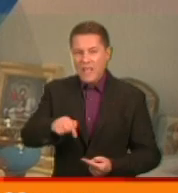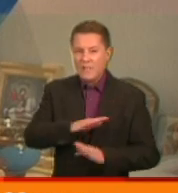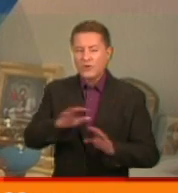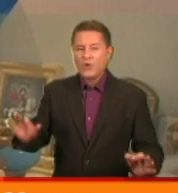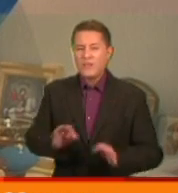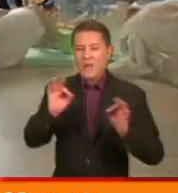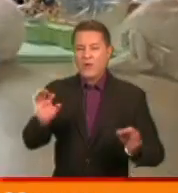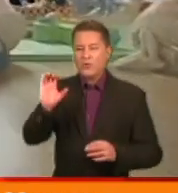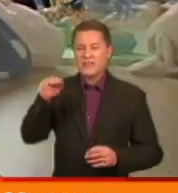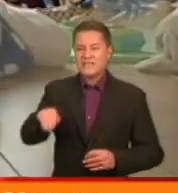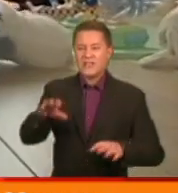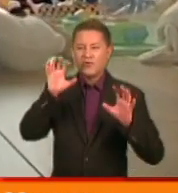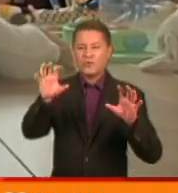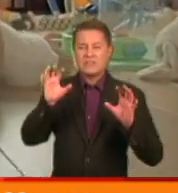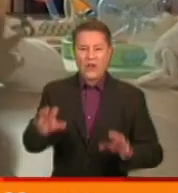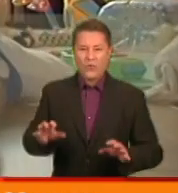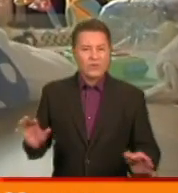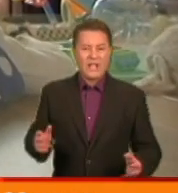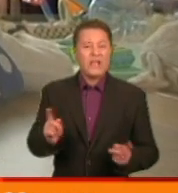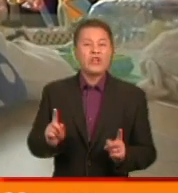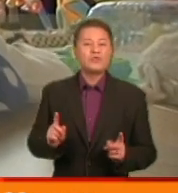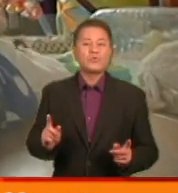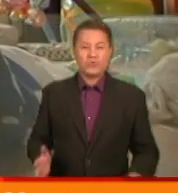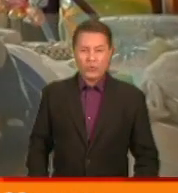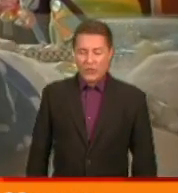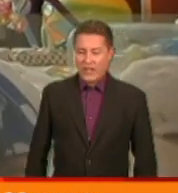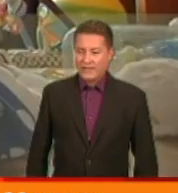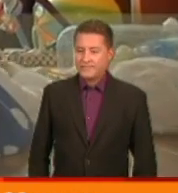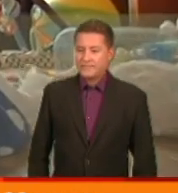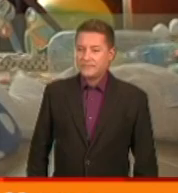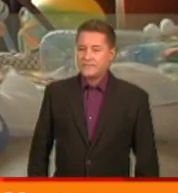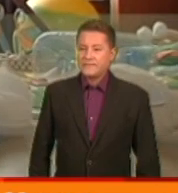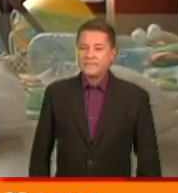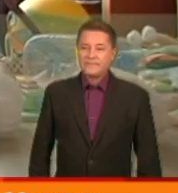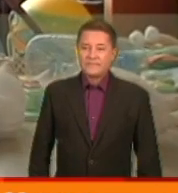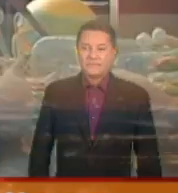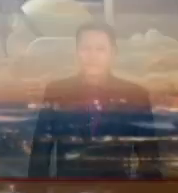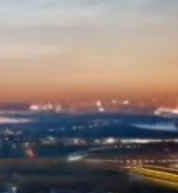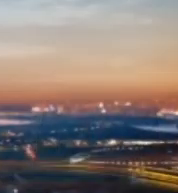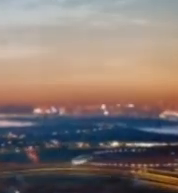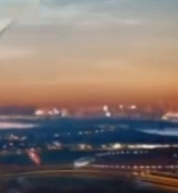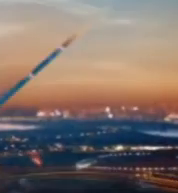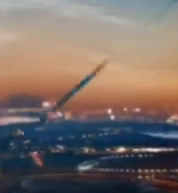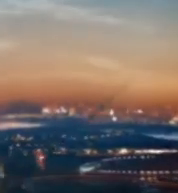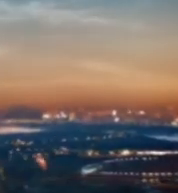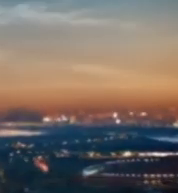там, закон или еще чего-то. Ольга Кучер, Дмитро Волошко та Олександр Аліфанов. Програма «Вікна» СТБ.